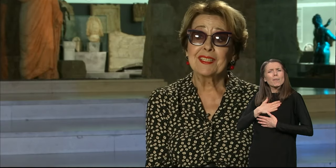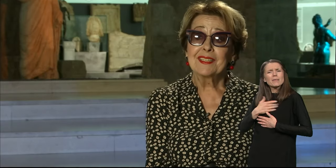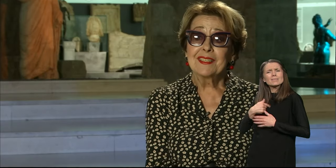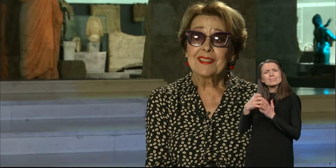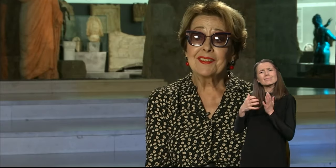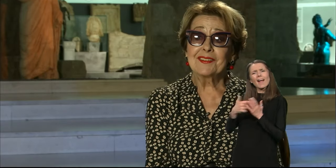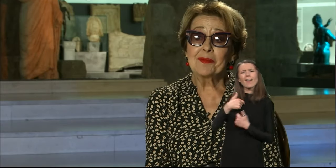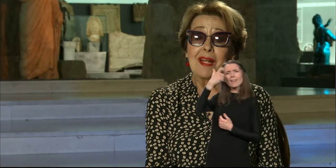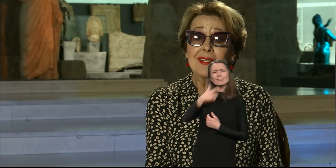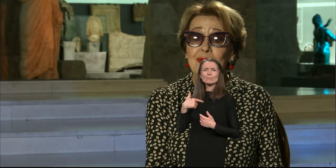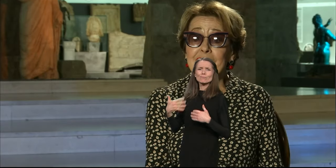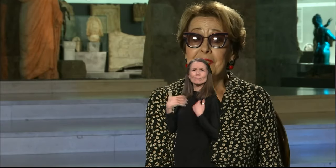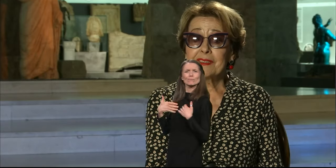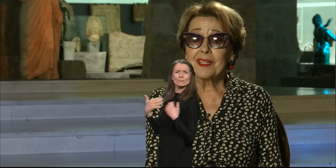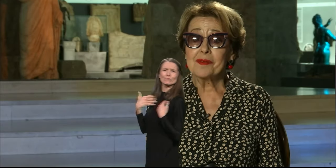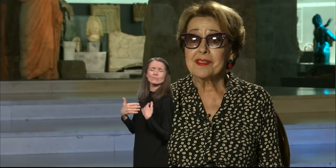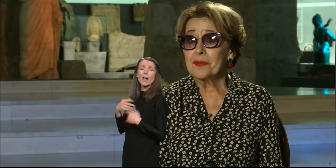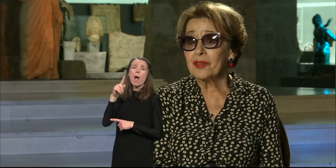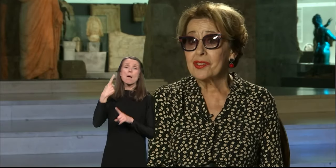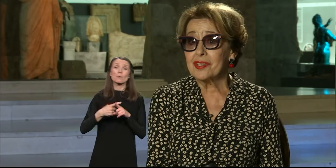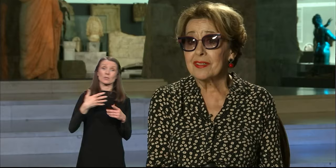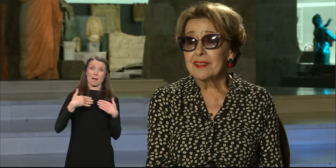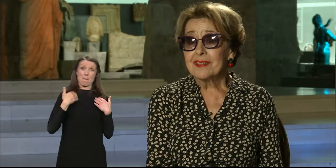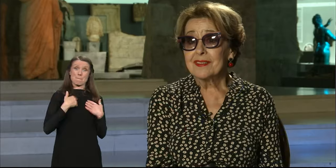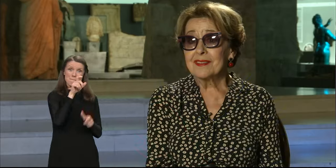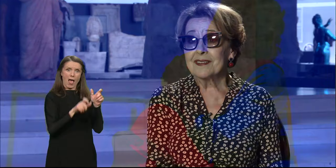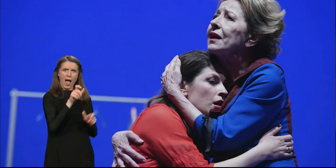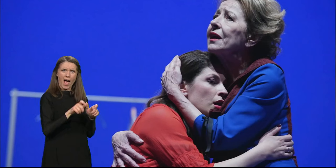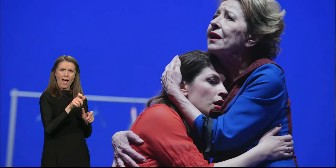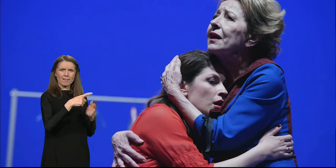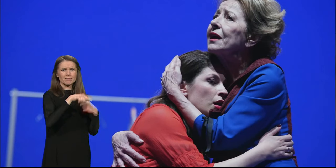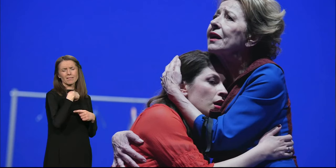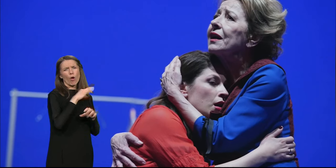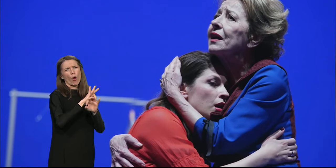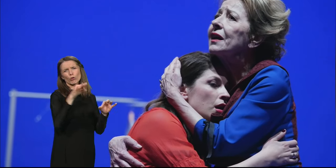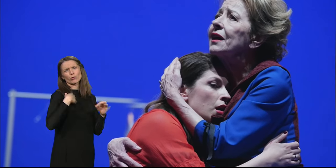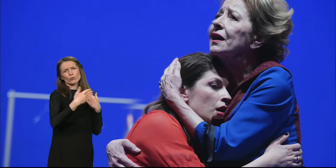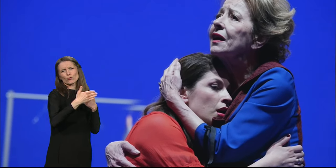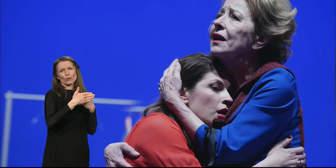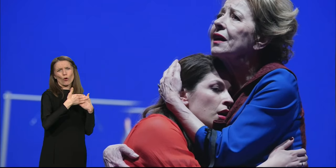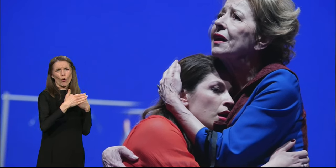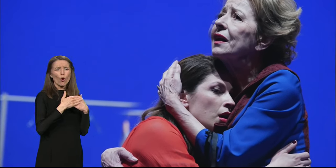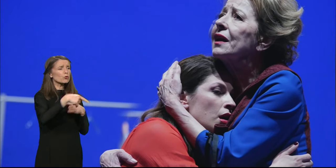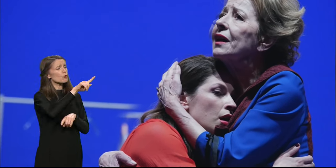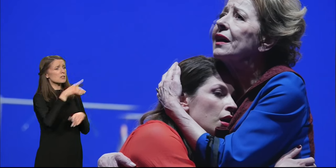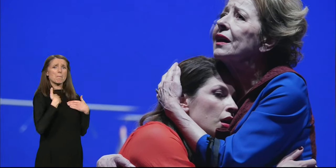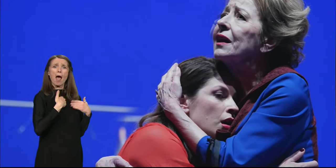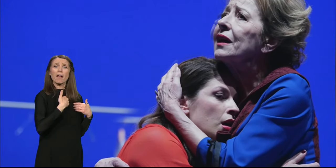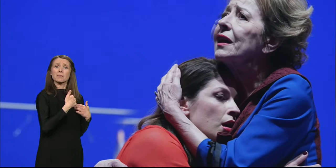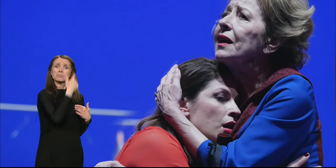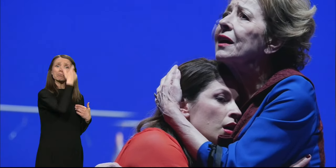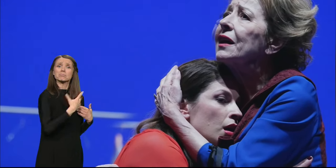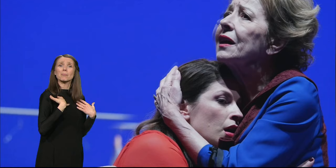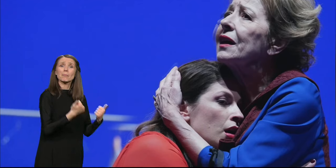tako da mladi ljudi, ja imam sa njima odličan kontakt i oni me nekako prihvataju.